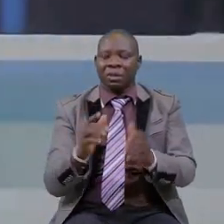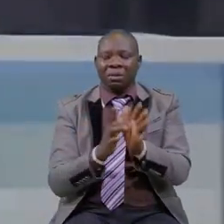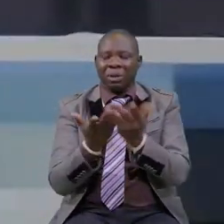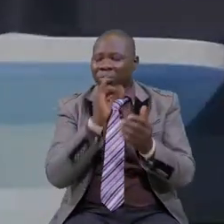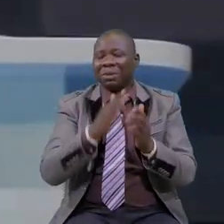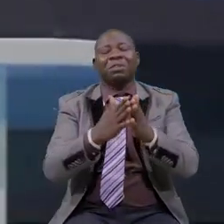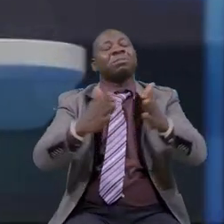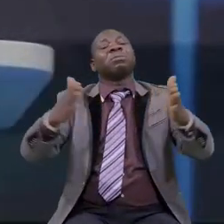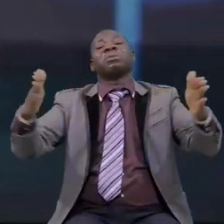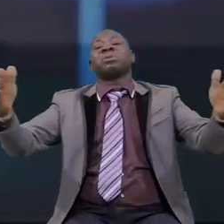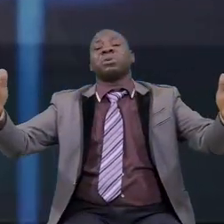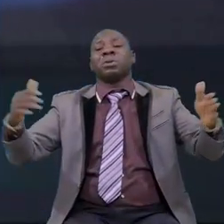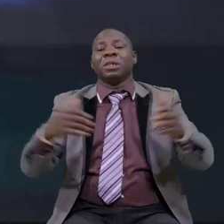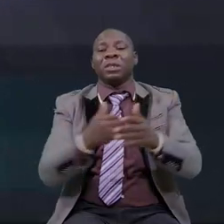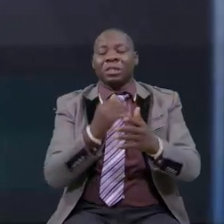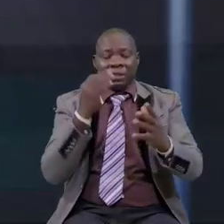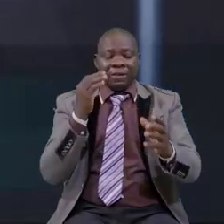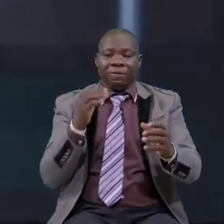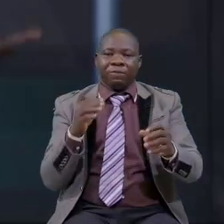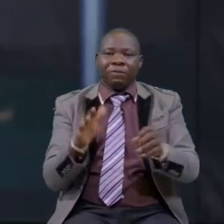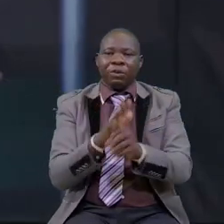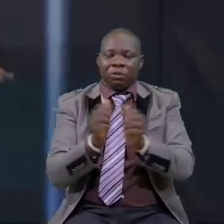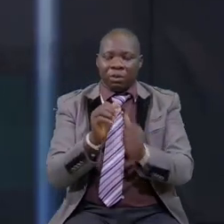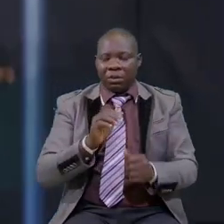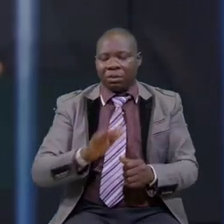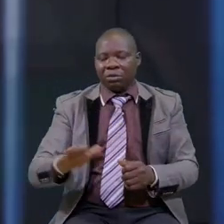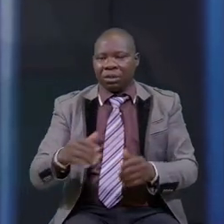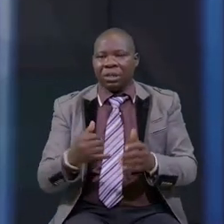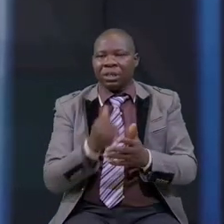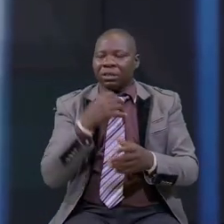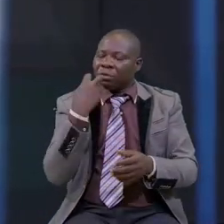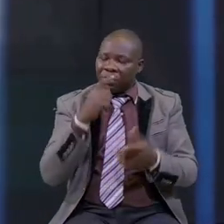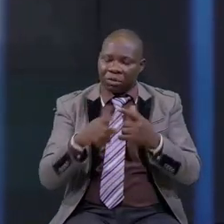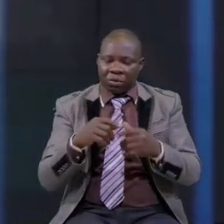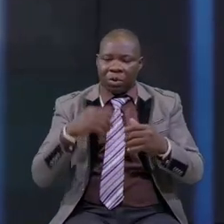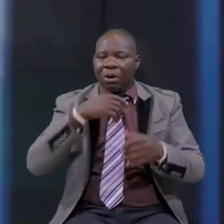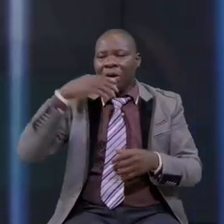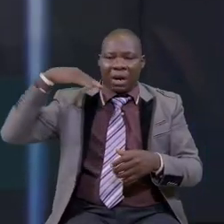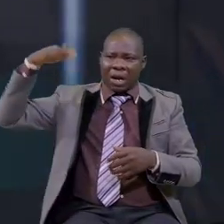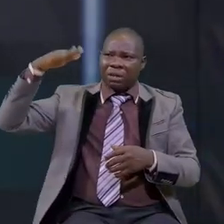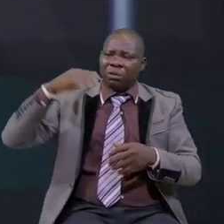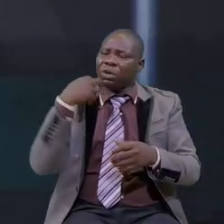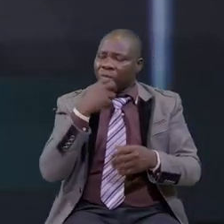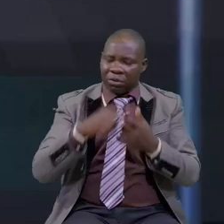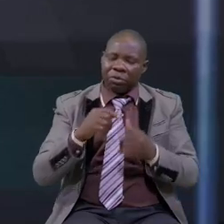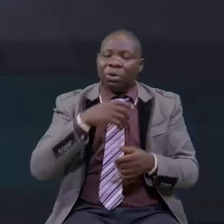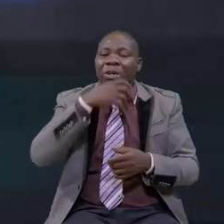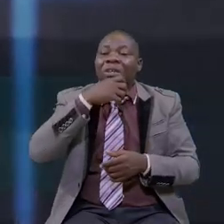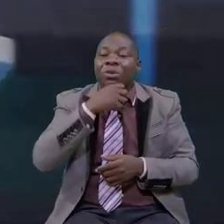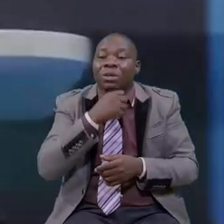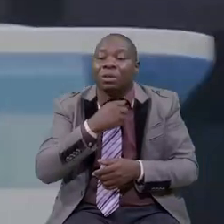est grand, un grand livre. Elle parle aux enfants, elle parle aux enfants, aux personnes âgées, ceux qui